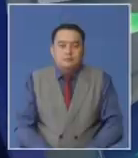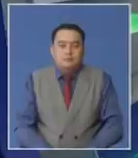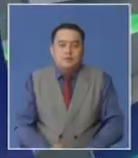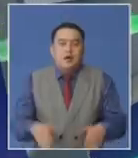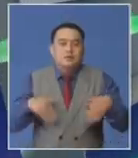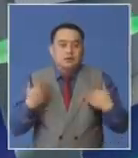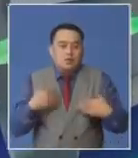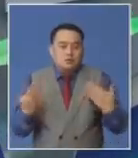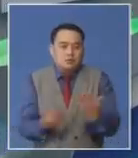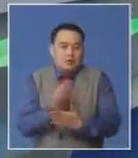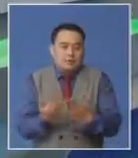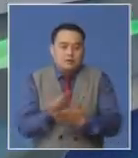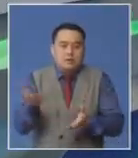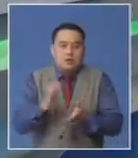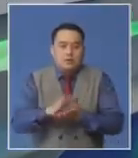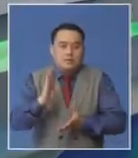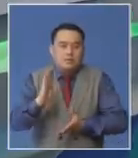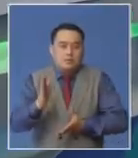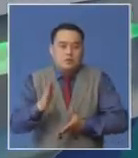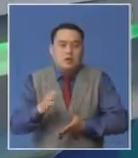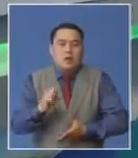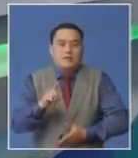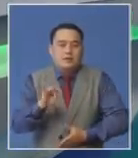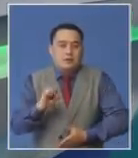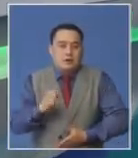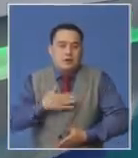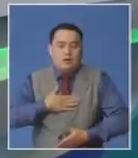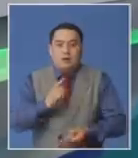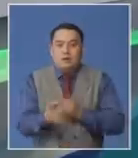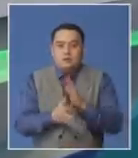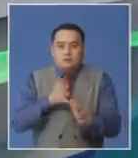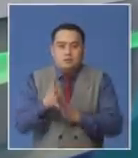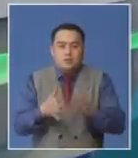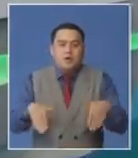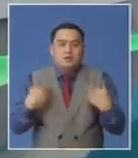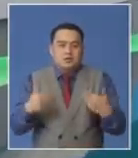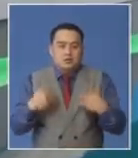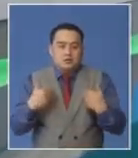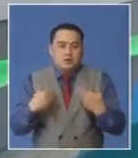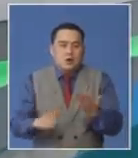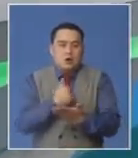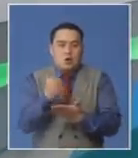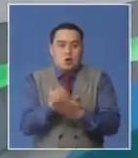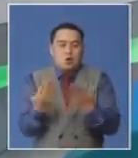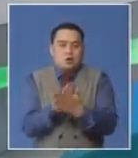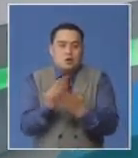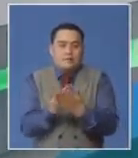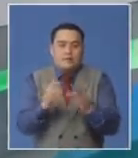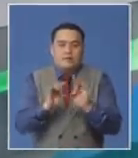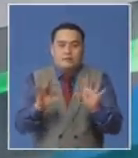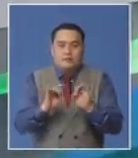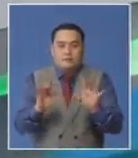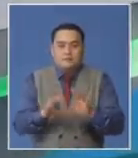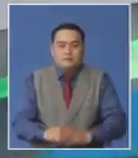здравствуйте на телеканале жетысу новости в студии эльвира ли кирова и сурдоперевод марата жумабекова в начале выпуска коротко о